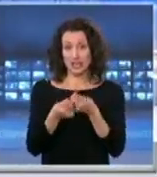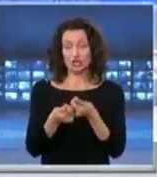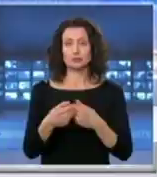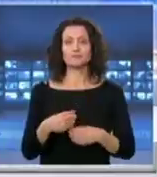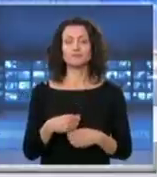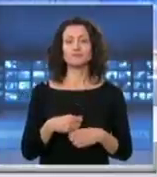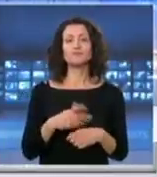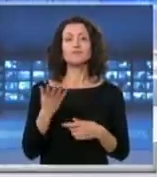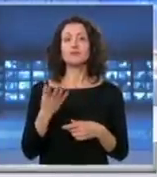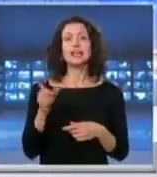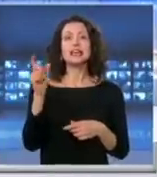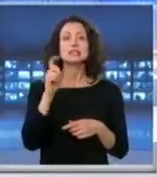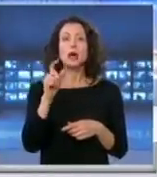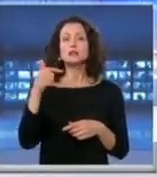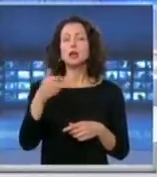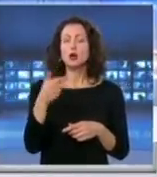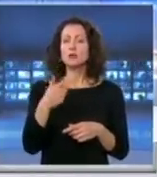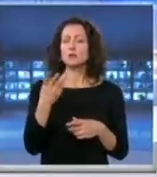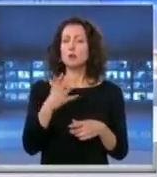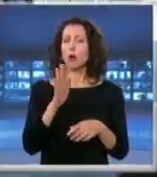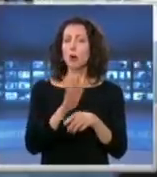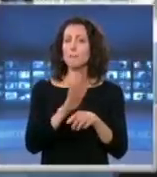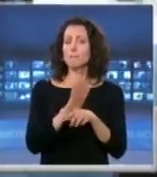който председателят на парламента наказа за обидни